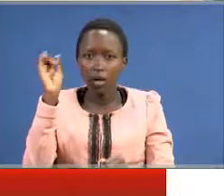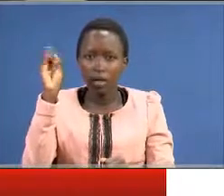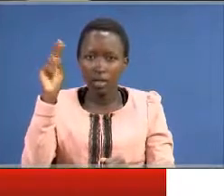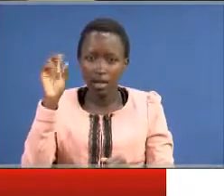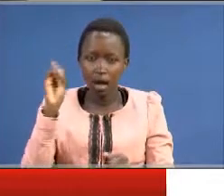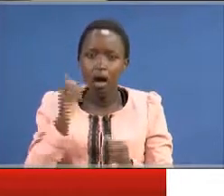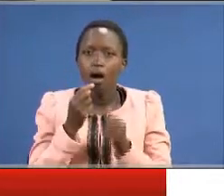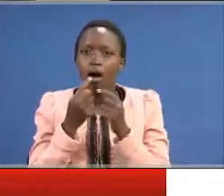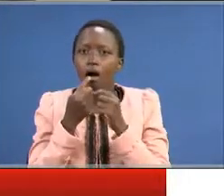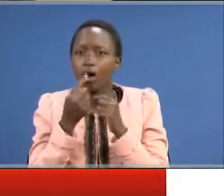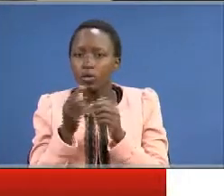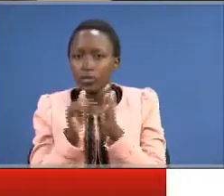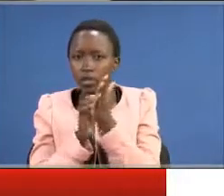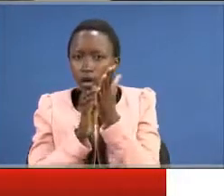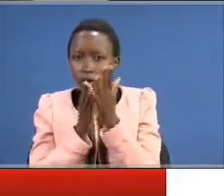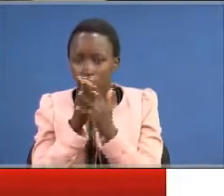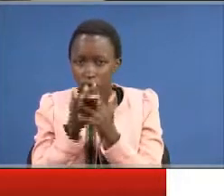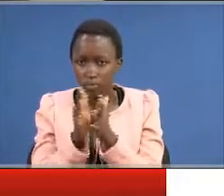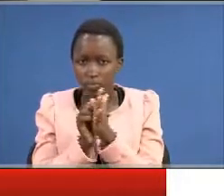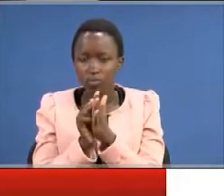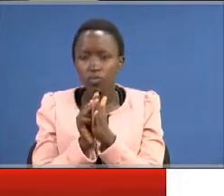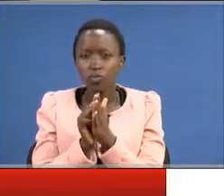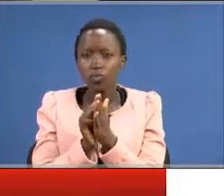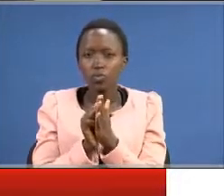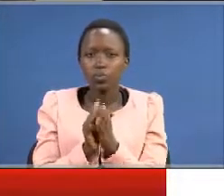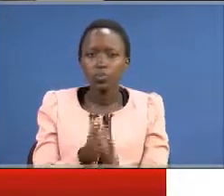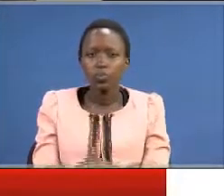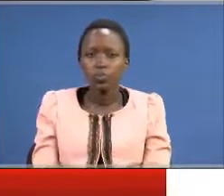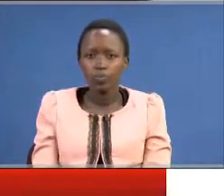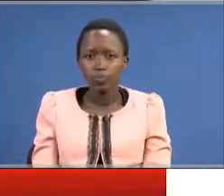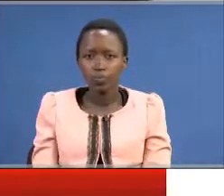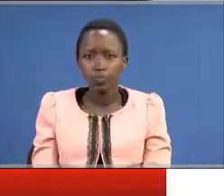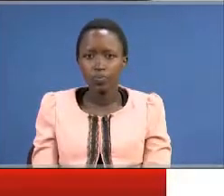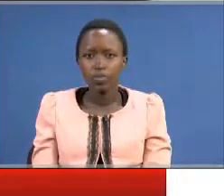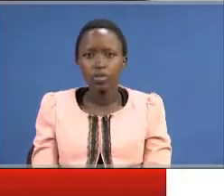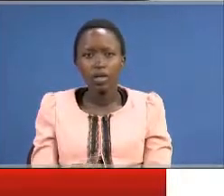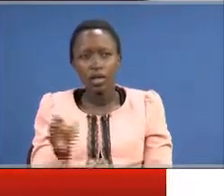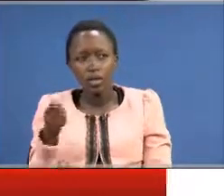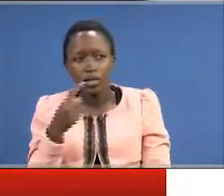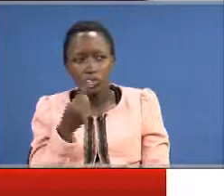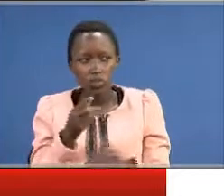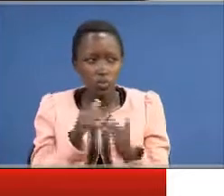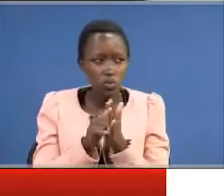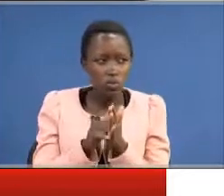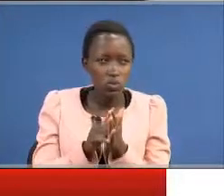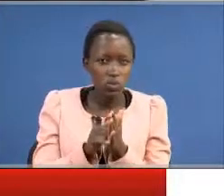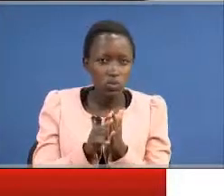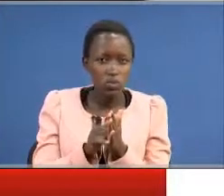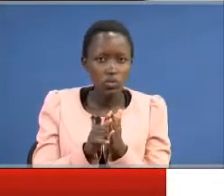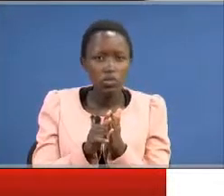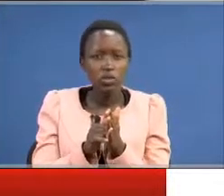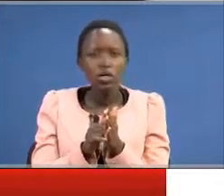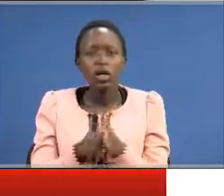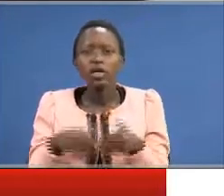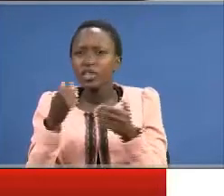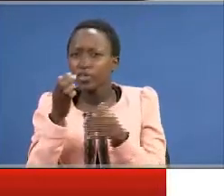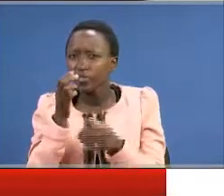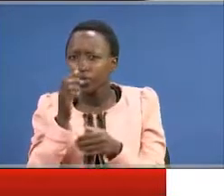kujibu mashtaka ya kuwachochea wenyeji kutoshiriki kwenye zoezi hilo. Wengine wanaambiwa mnatoa siri zenu